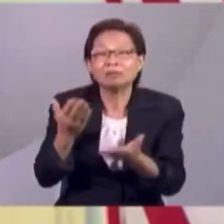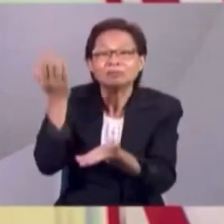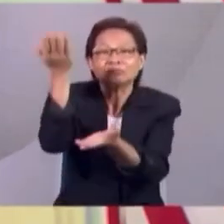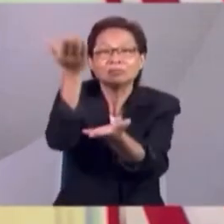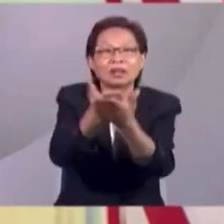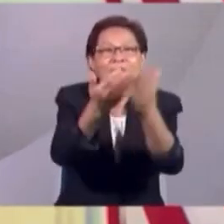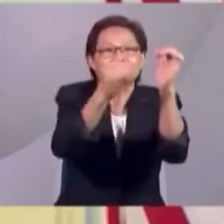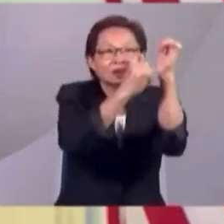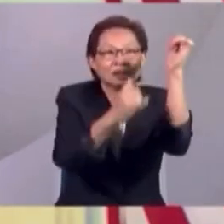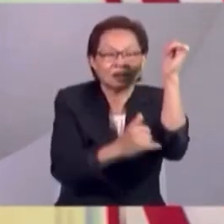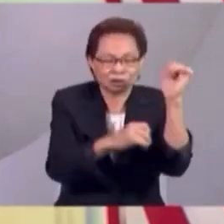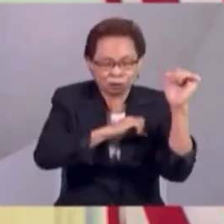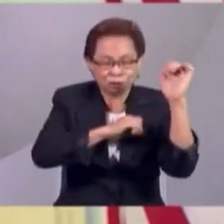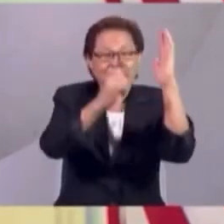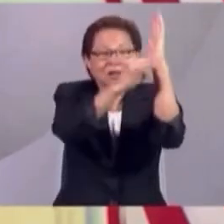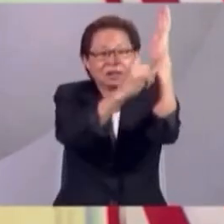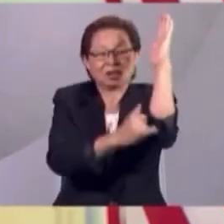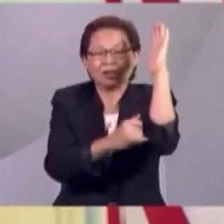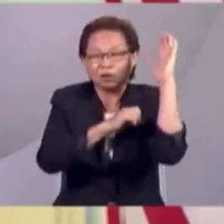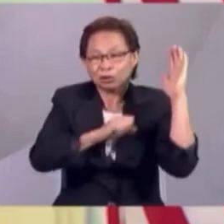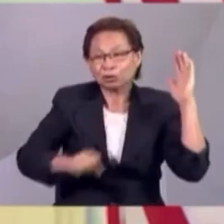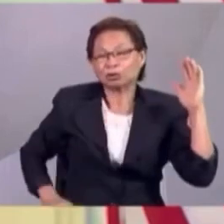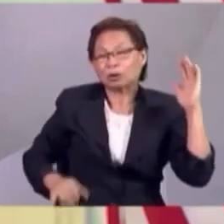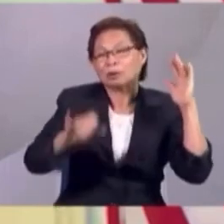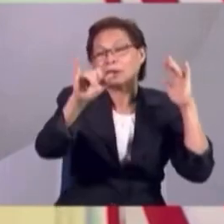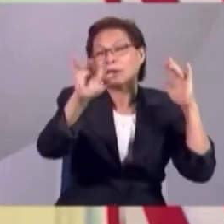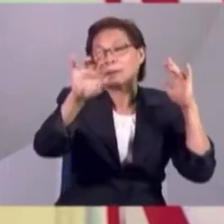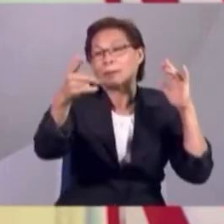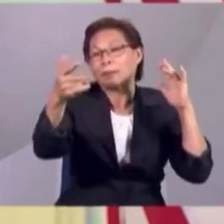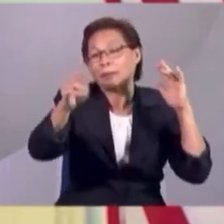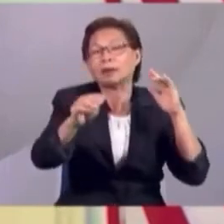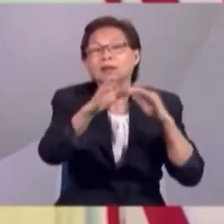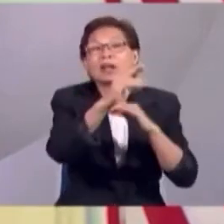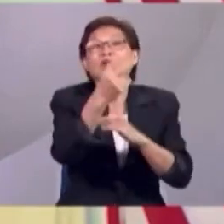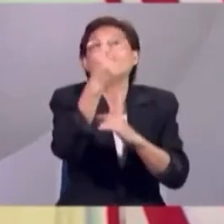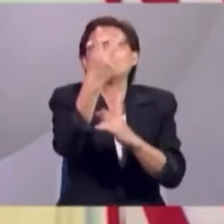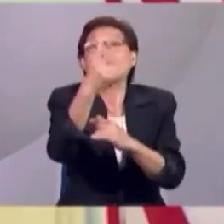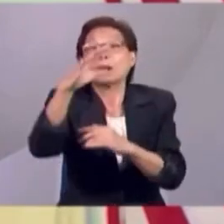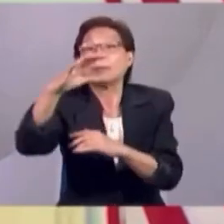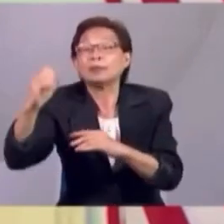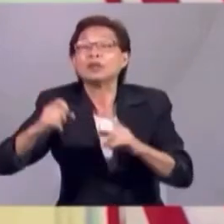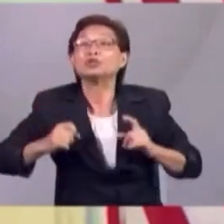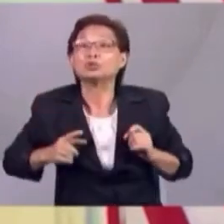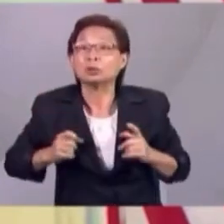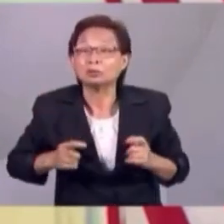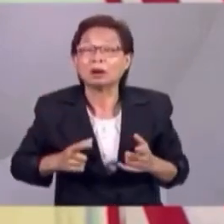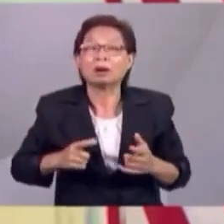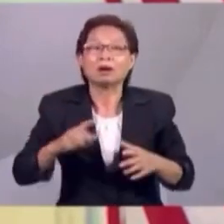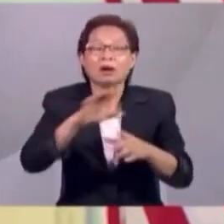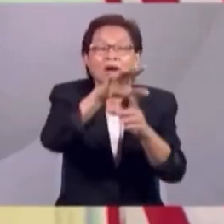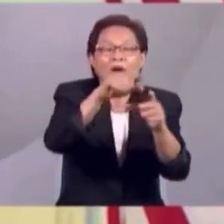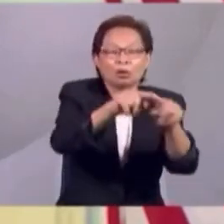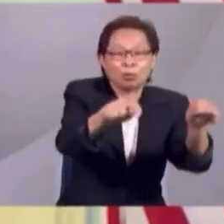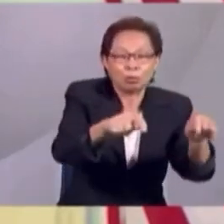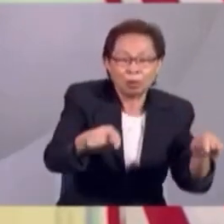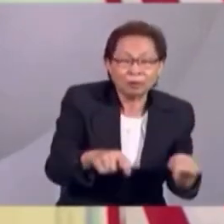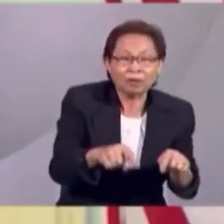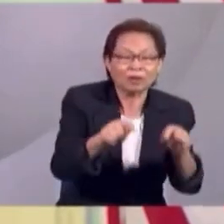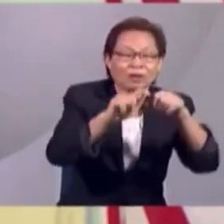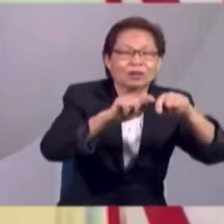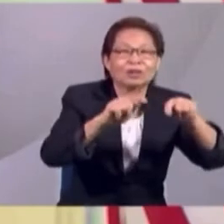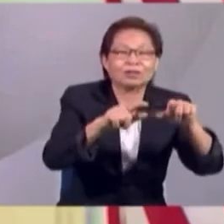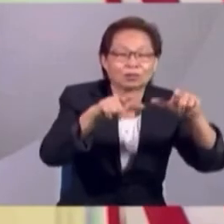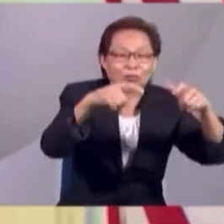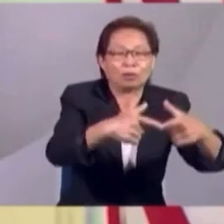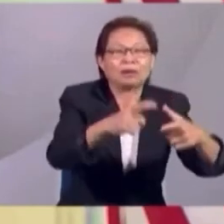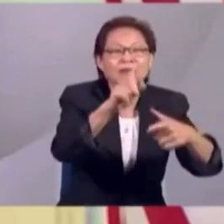Yayasan Sultan Ibrahim serta dua syarikat swasta Singapura, iaitu Kumpulan Temasek dan Thomson Medical